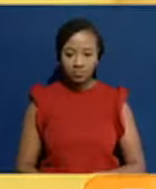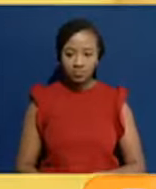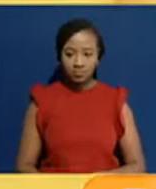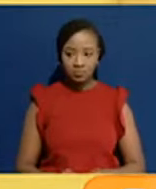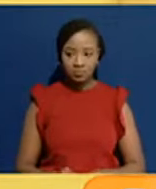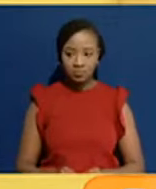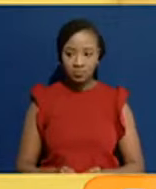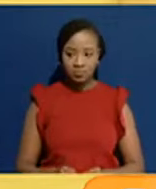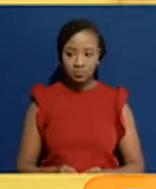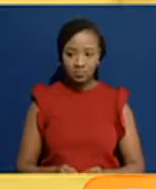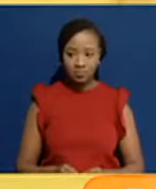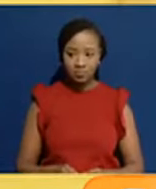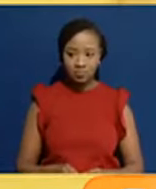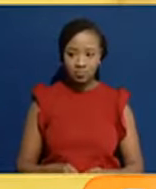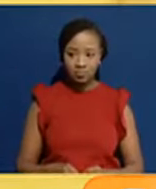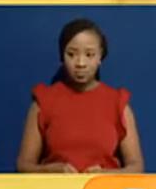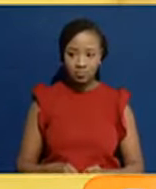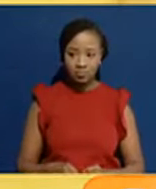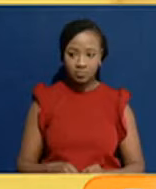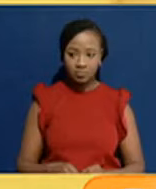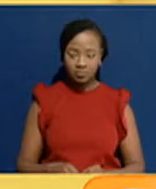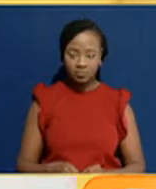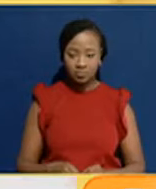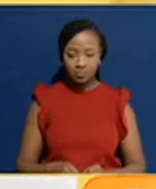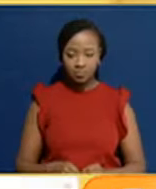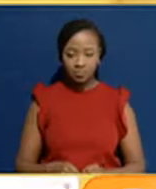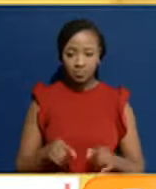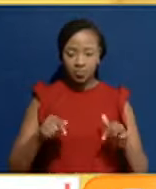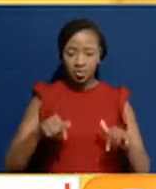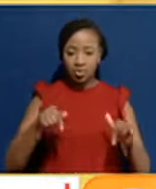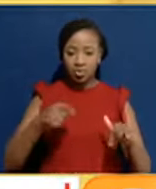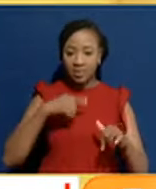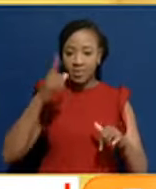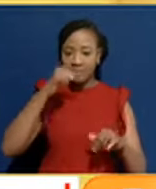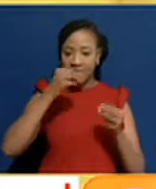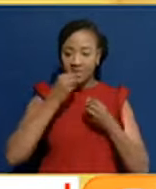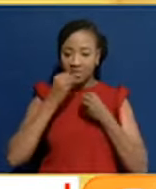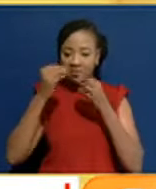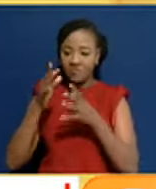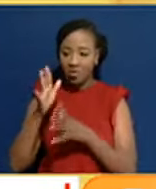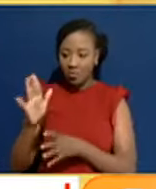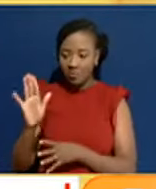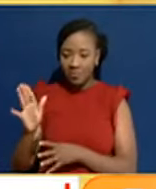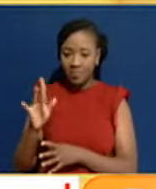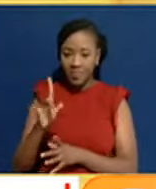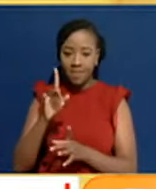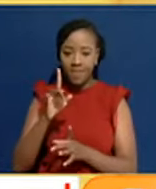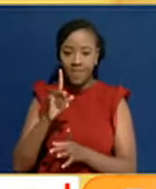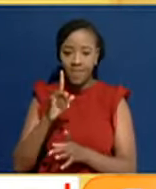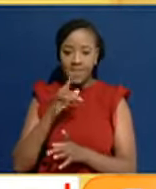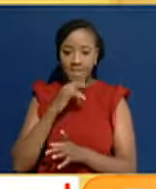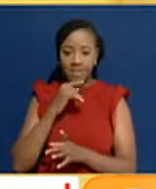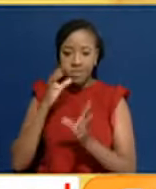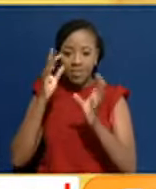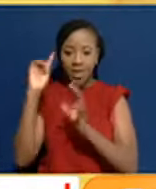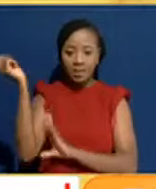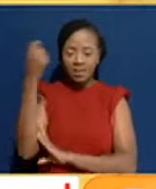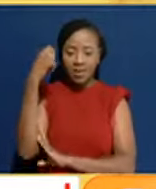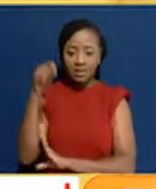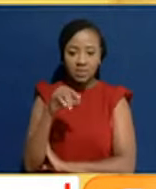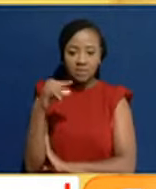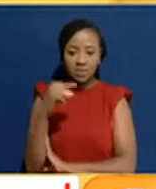I have today informed my brother President Guelleh that we will not only make